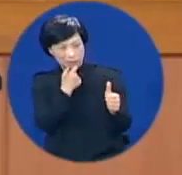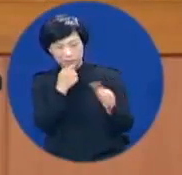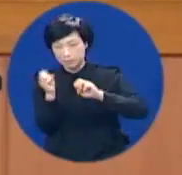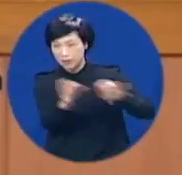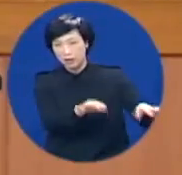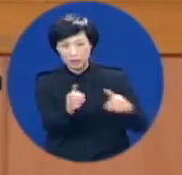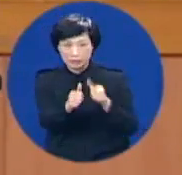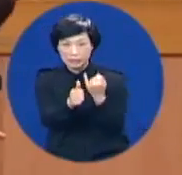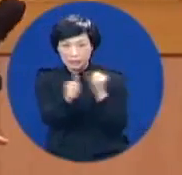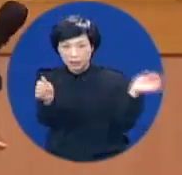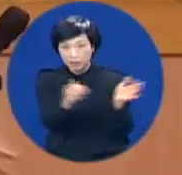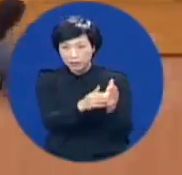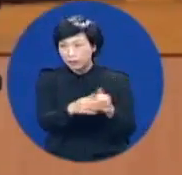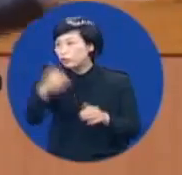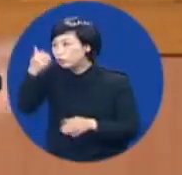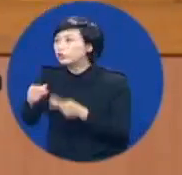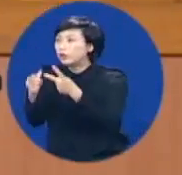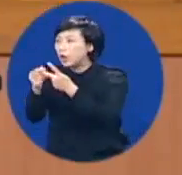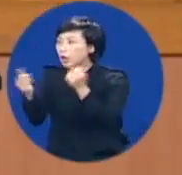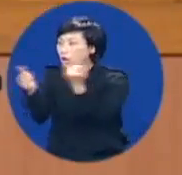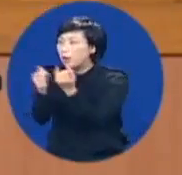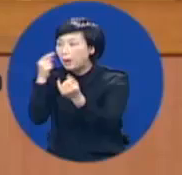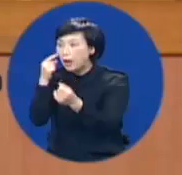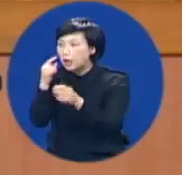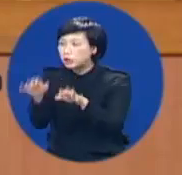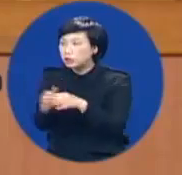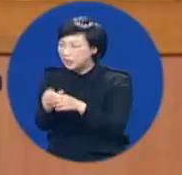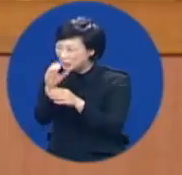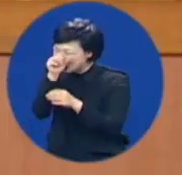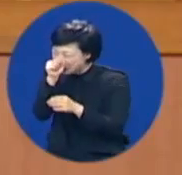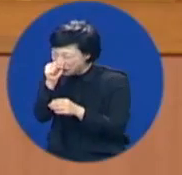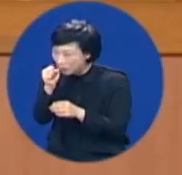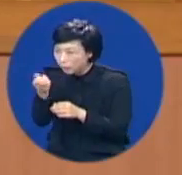살면 굉장히 좋은 것 같아도 그놈도 며칠 있으면 120으로 못 살아요.